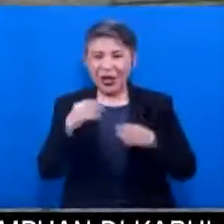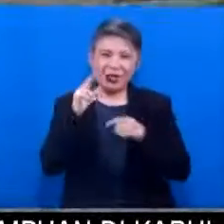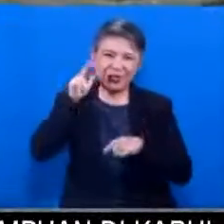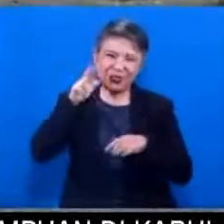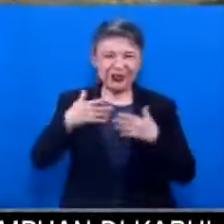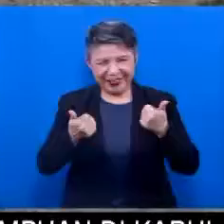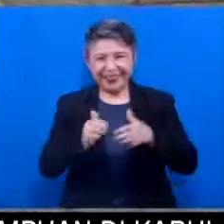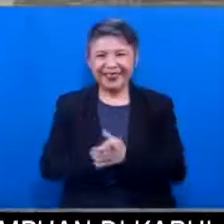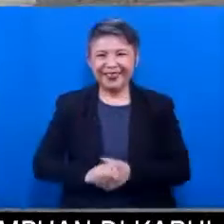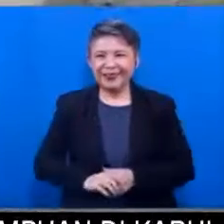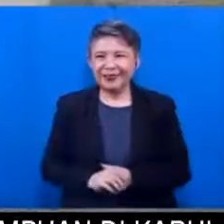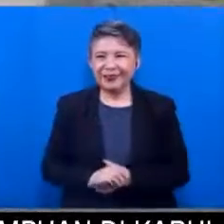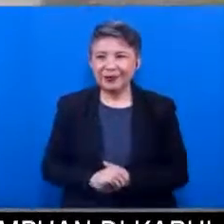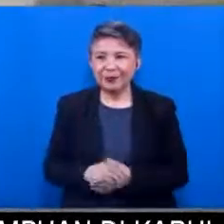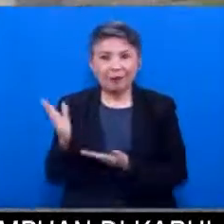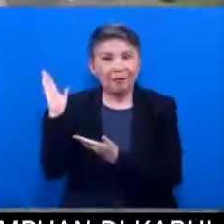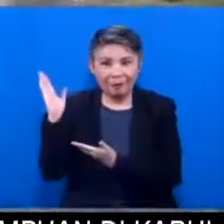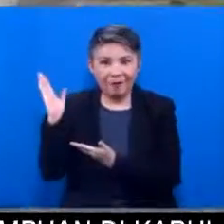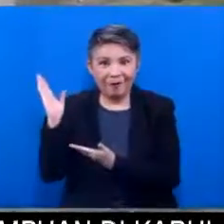pemandangan unik